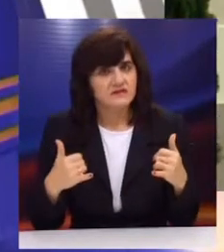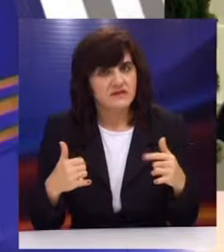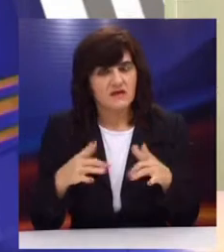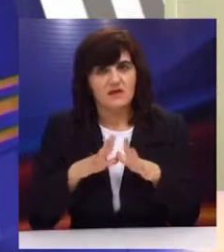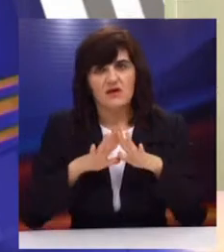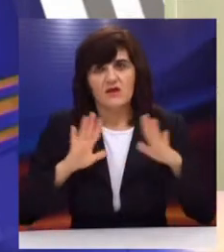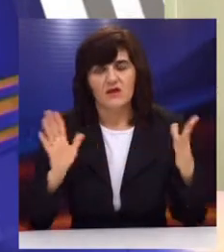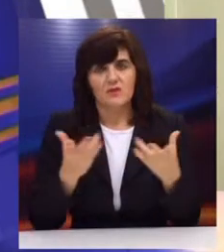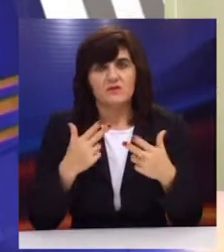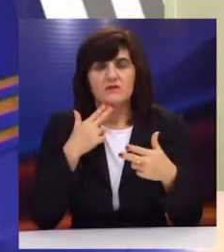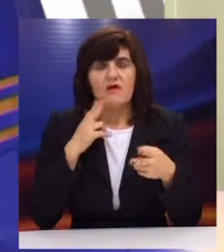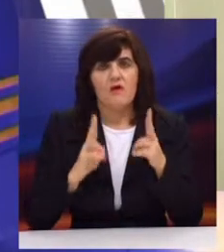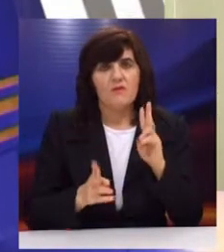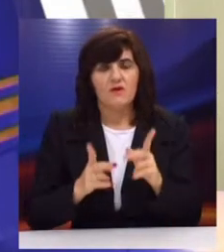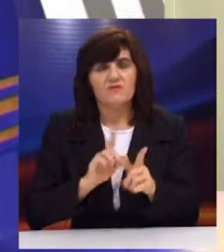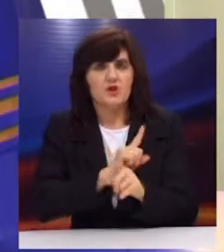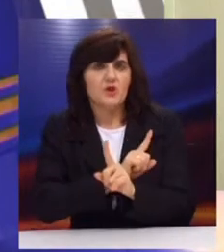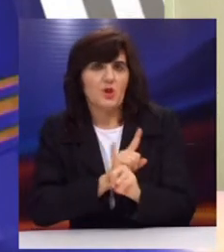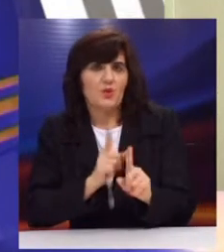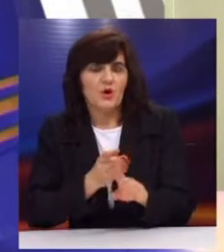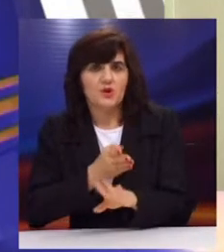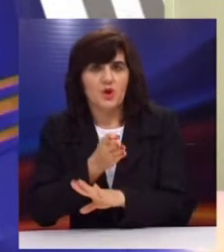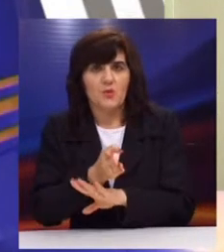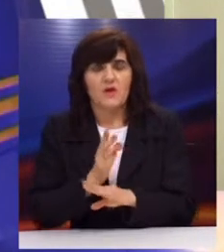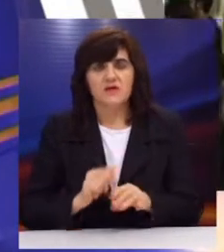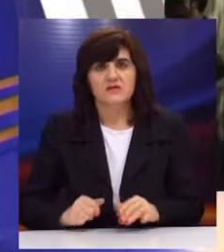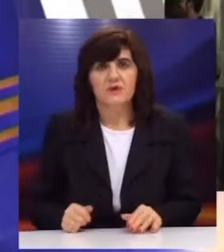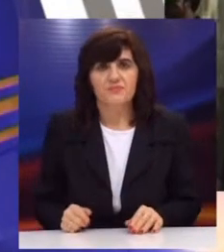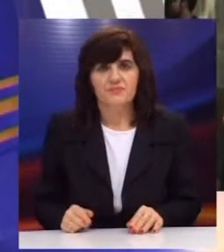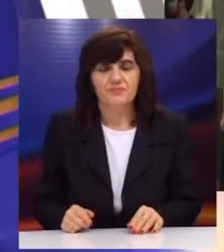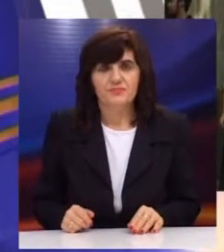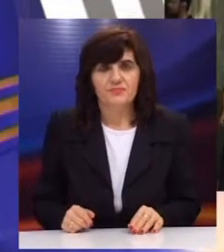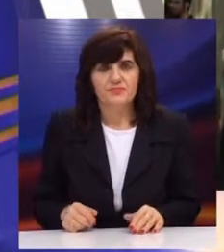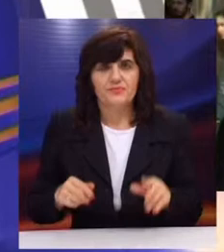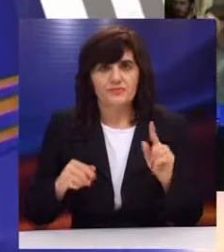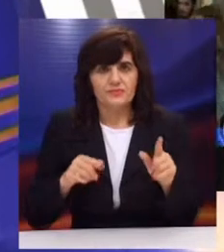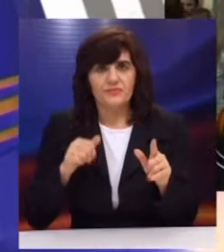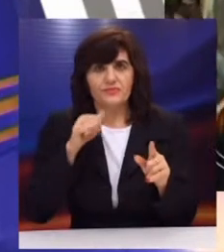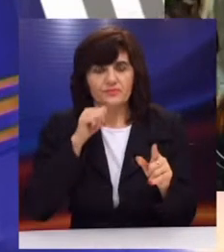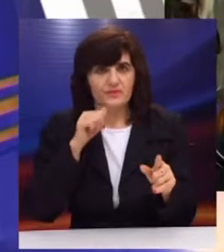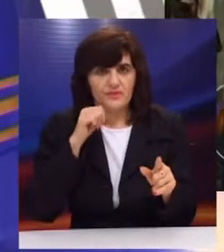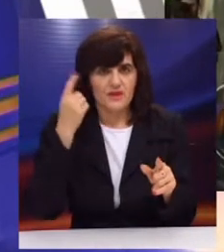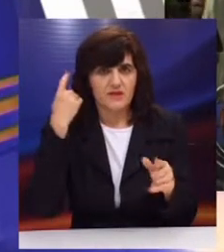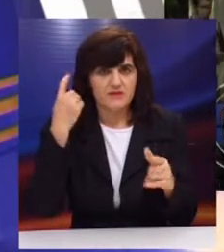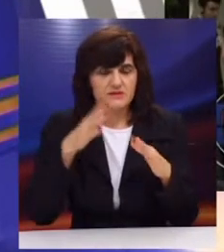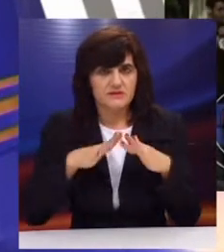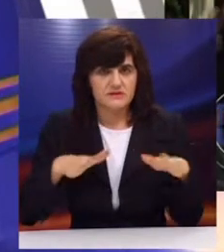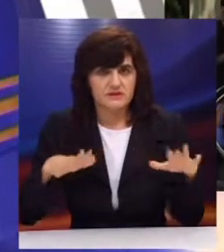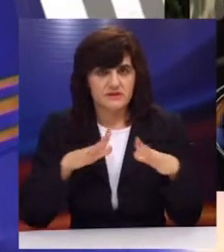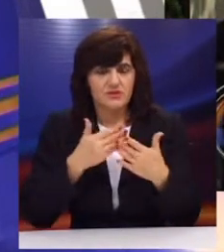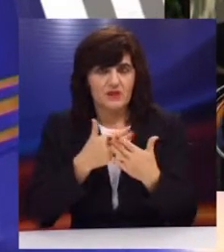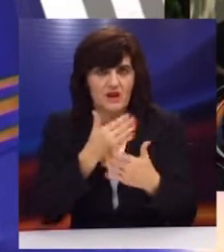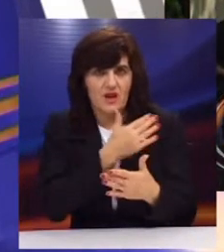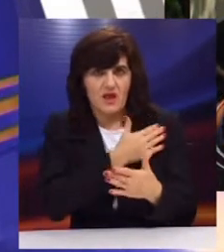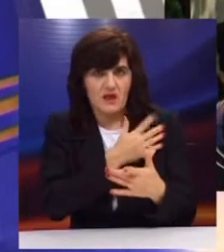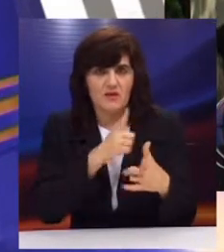ali i profesori drugačije ulaze u ovu ustanovu. Pokrajinski sekretarijat i lokalna samouprava su pomogli u